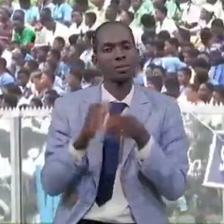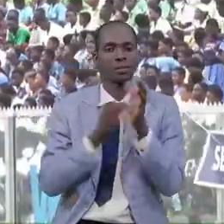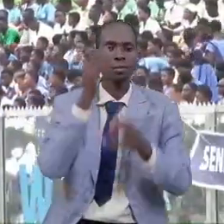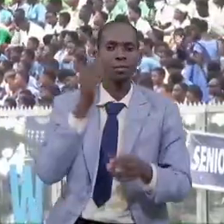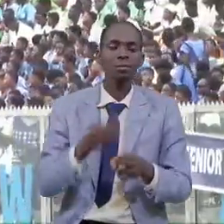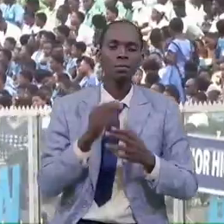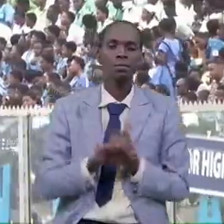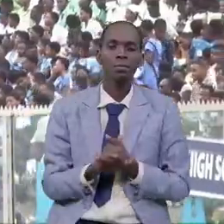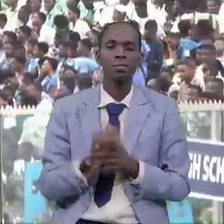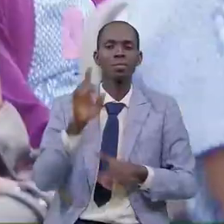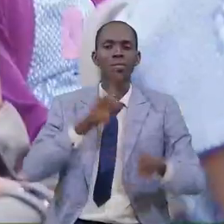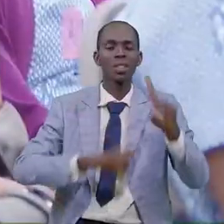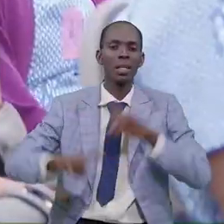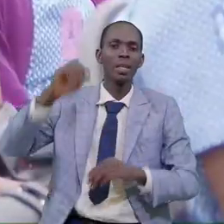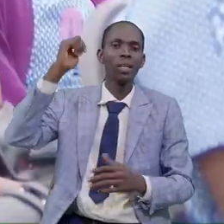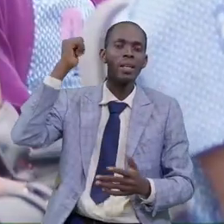Donnez-moi un bon amen.